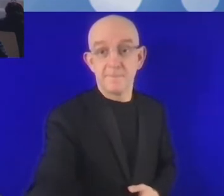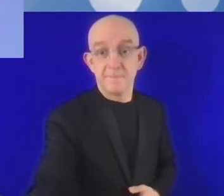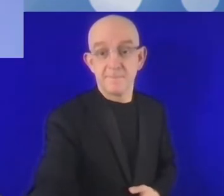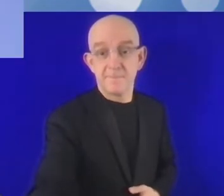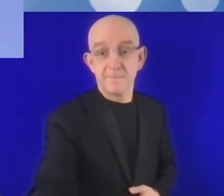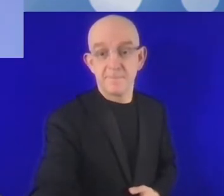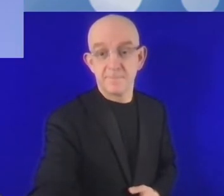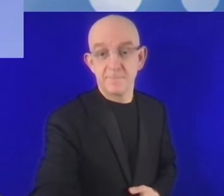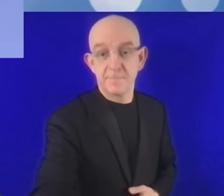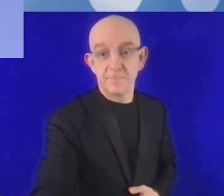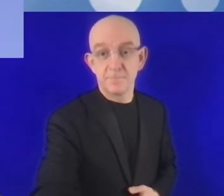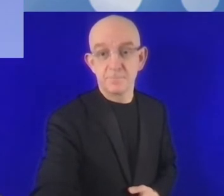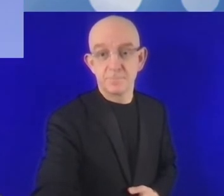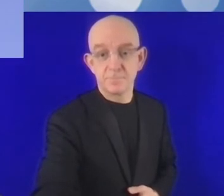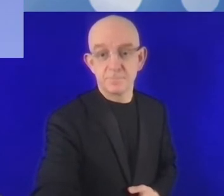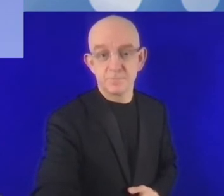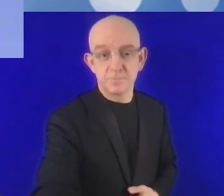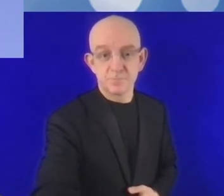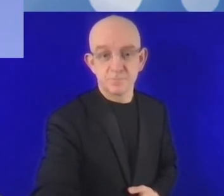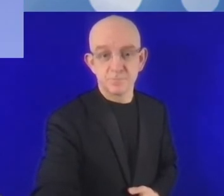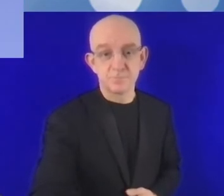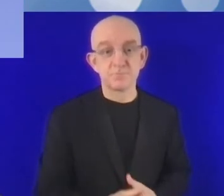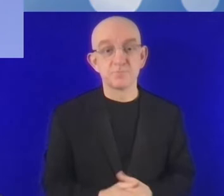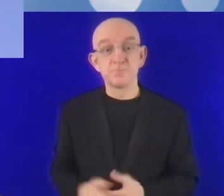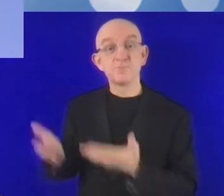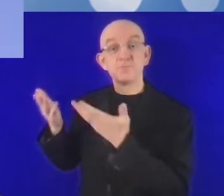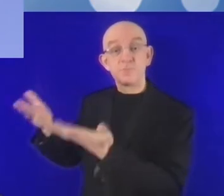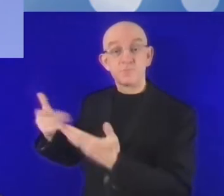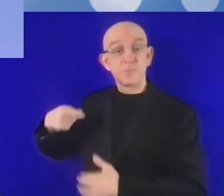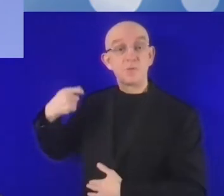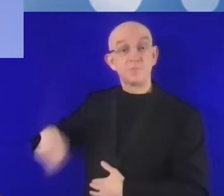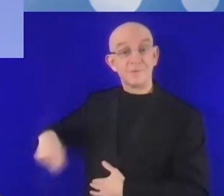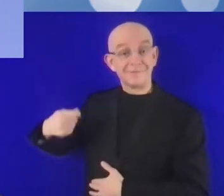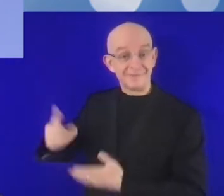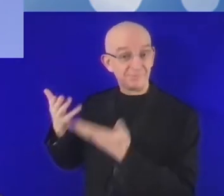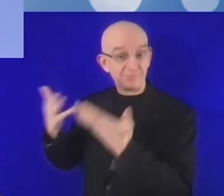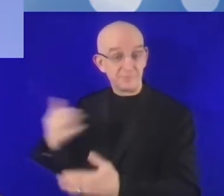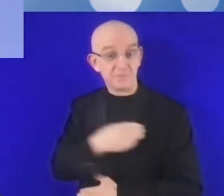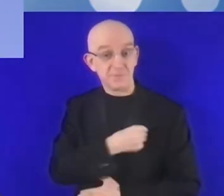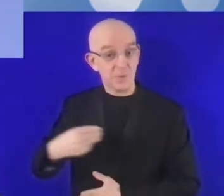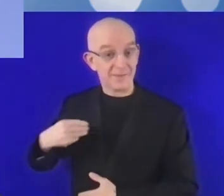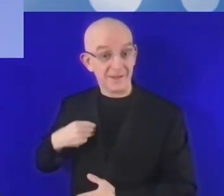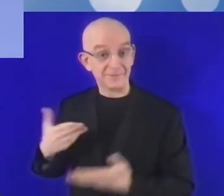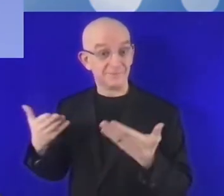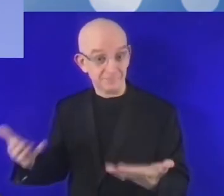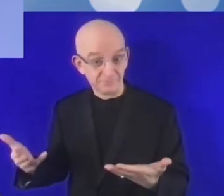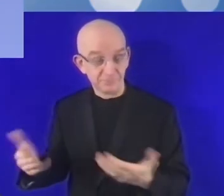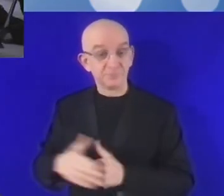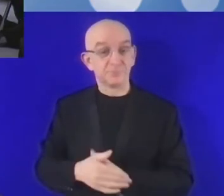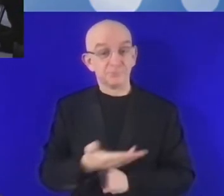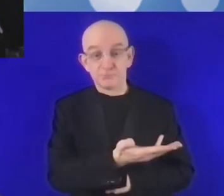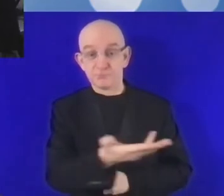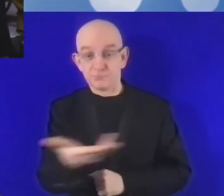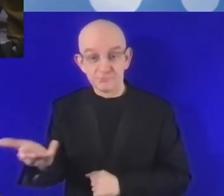C'était le président de la République de Pologne, M. Andrzej Duda. Le Premier